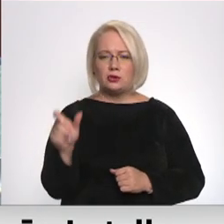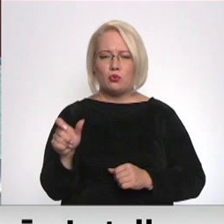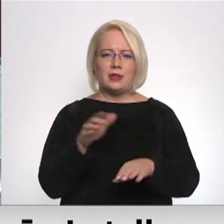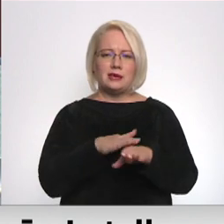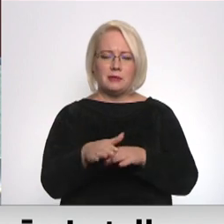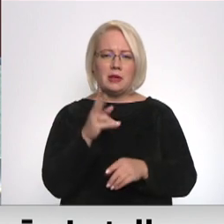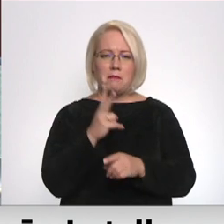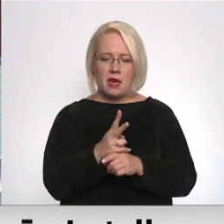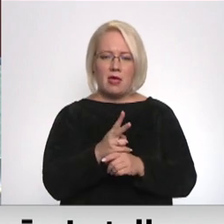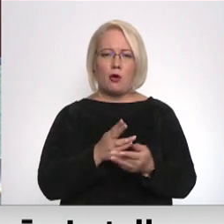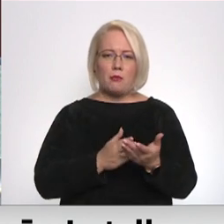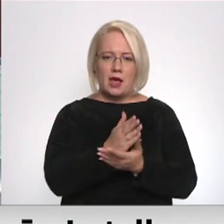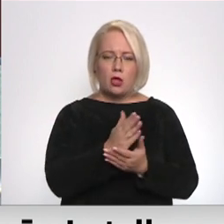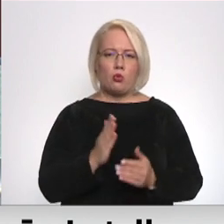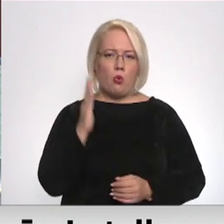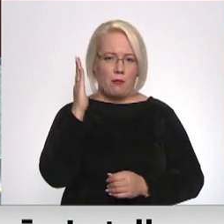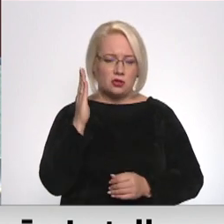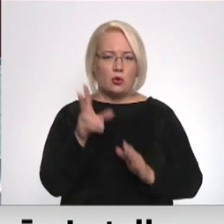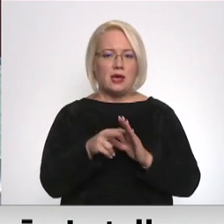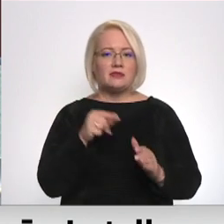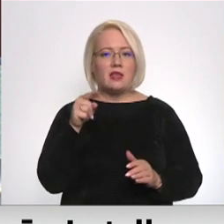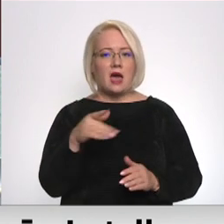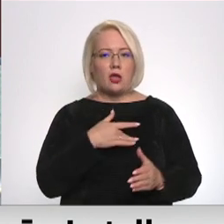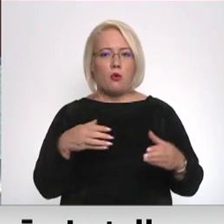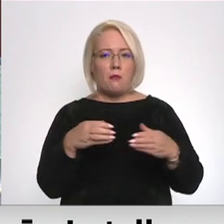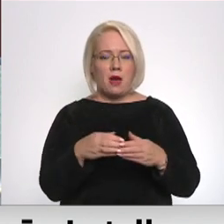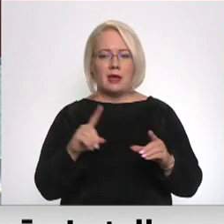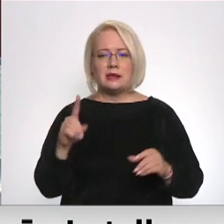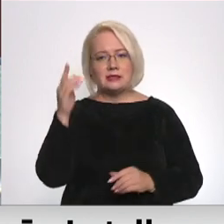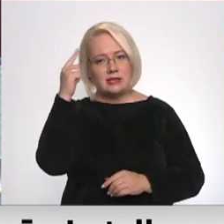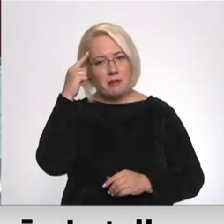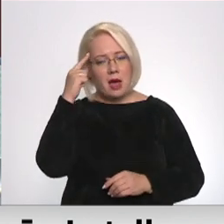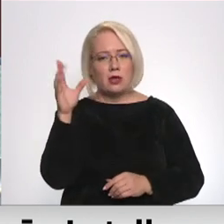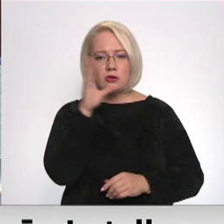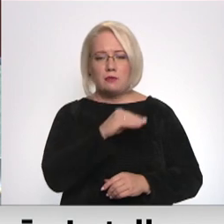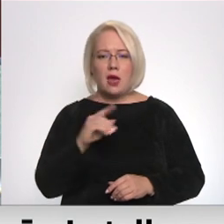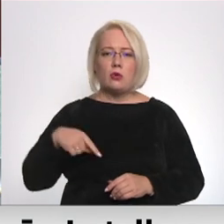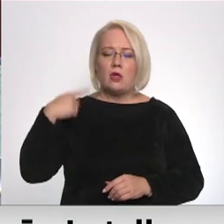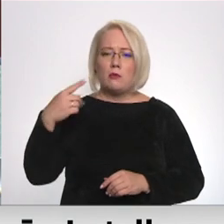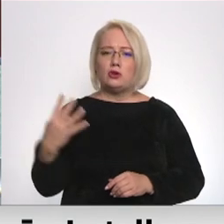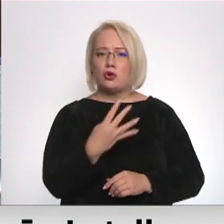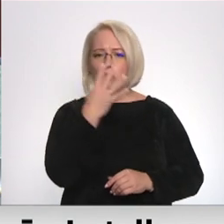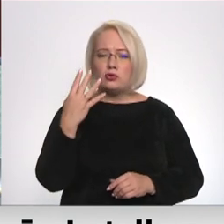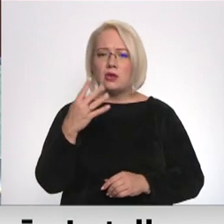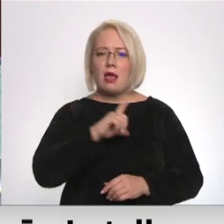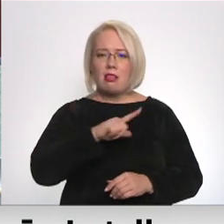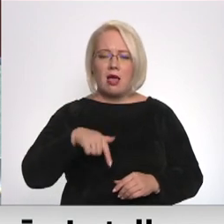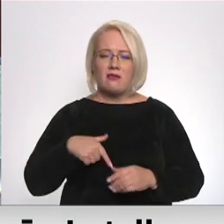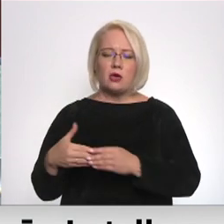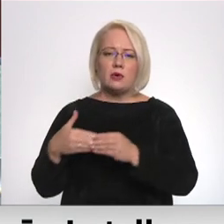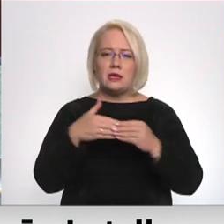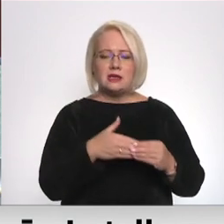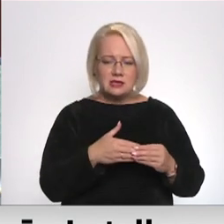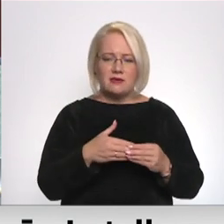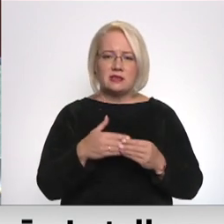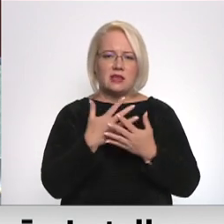un aiziet nobalsot un izvēlēties tādu partiju, kas ir saprātīga un spētu nākamajos 4 gados Latviju izvest cauri